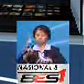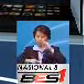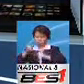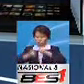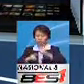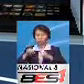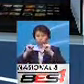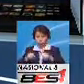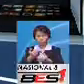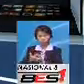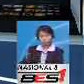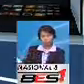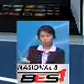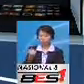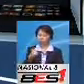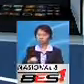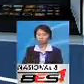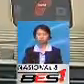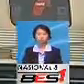rumah mampu milik